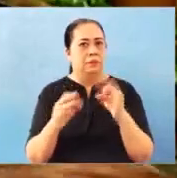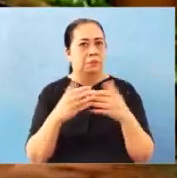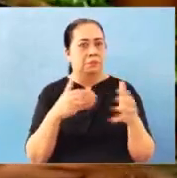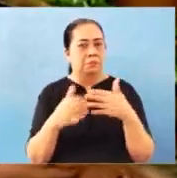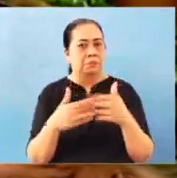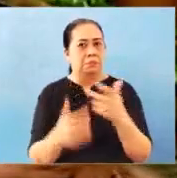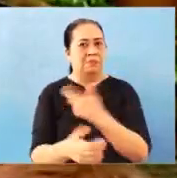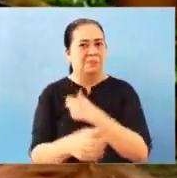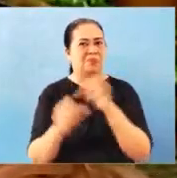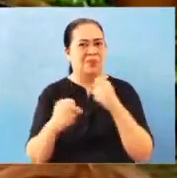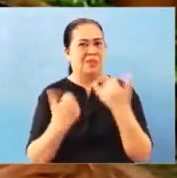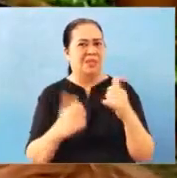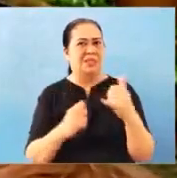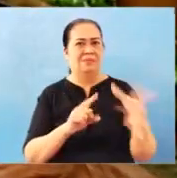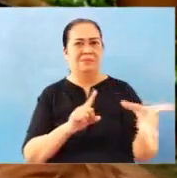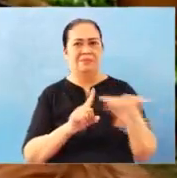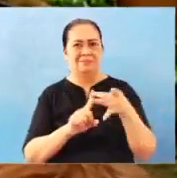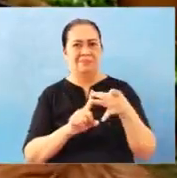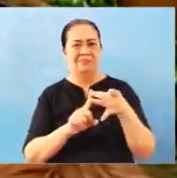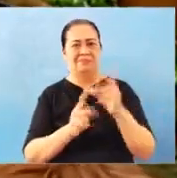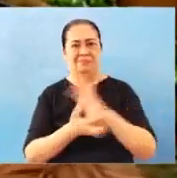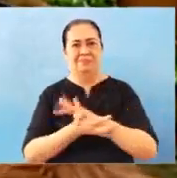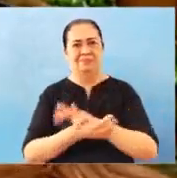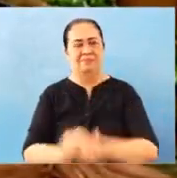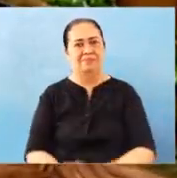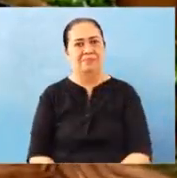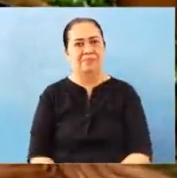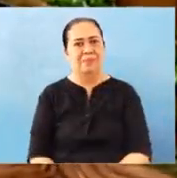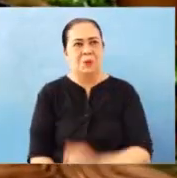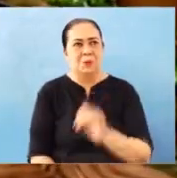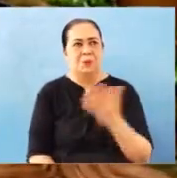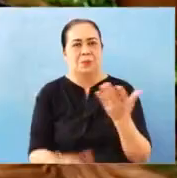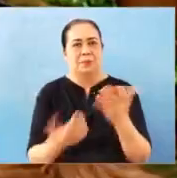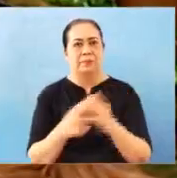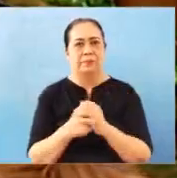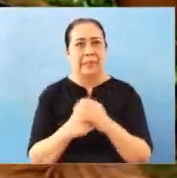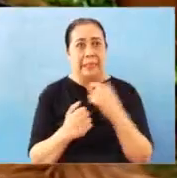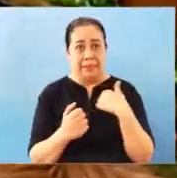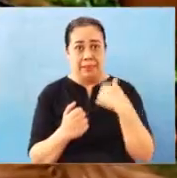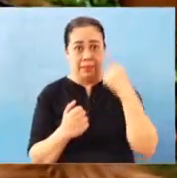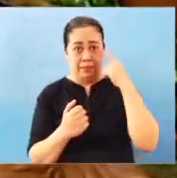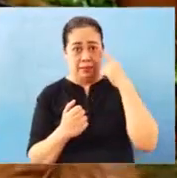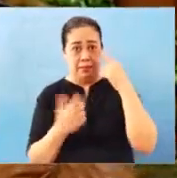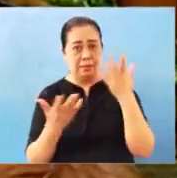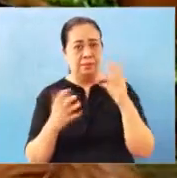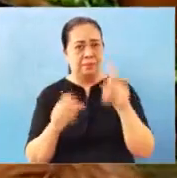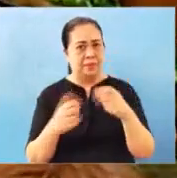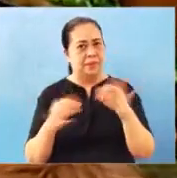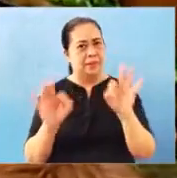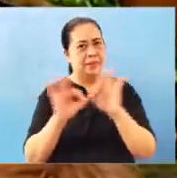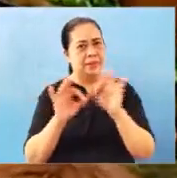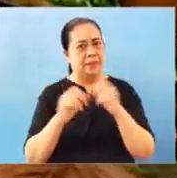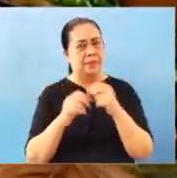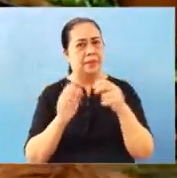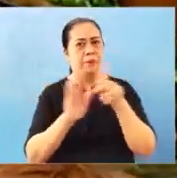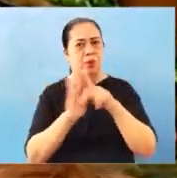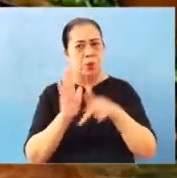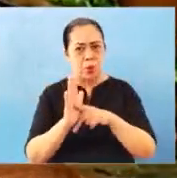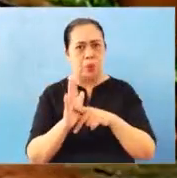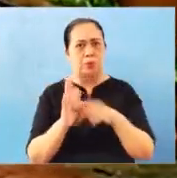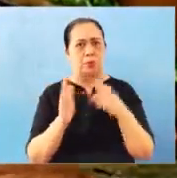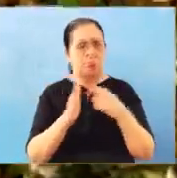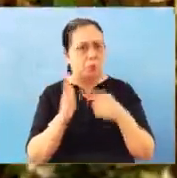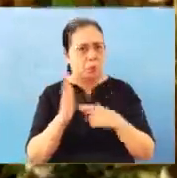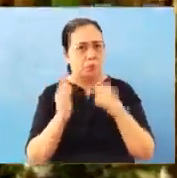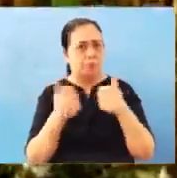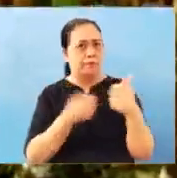pang mahawaan. Yun. I think there should be protocols. Na dapat